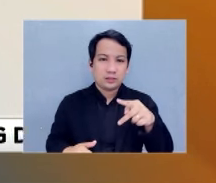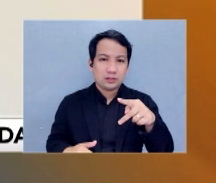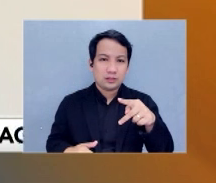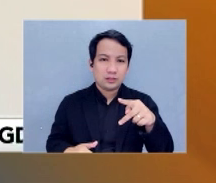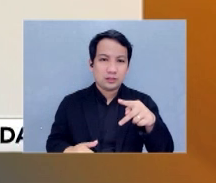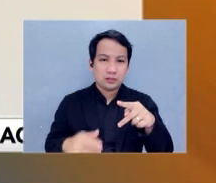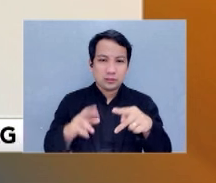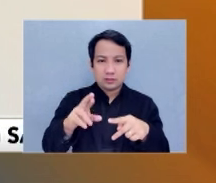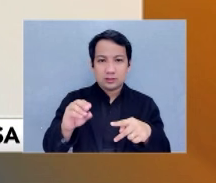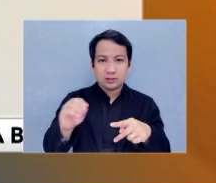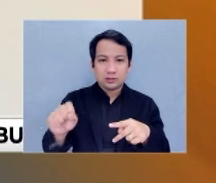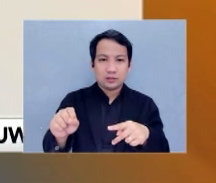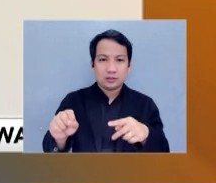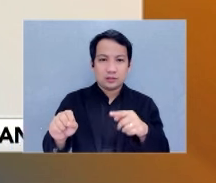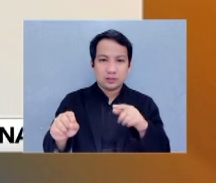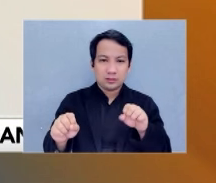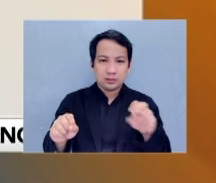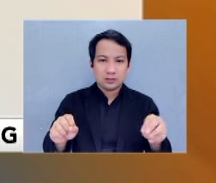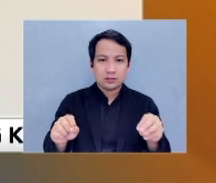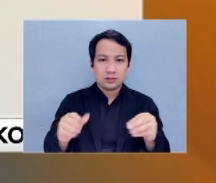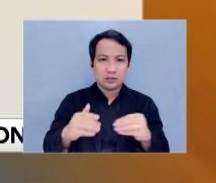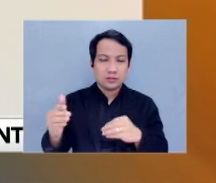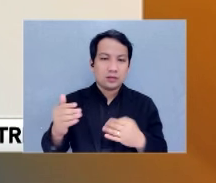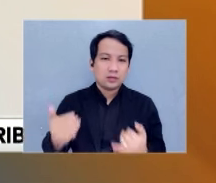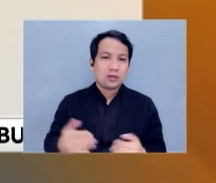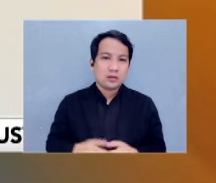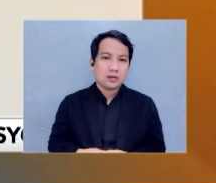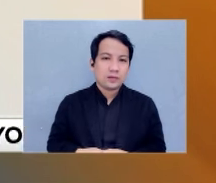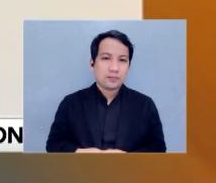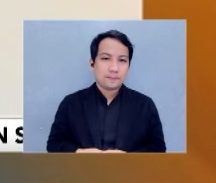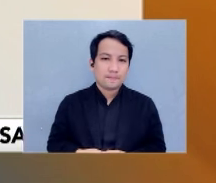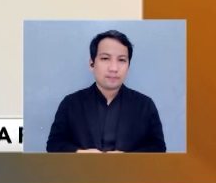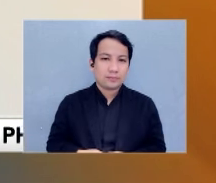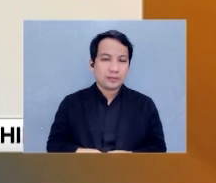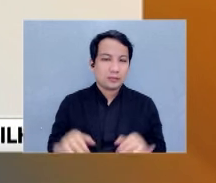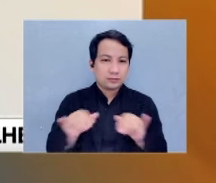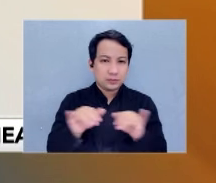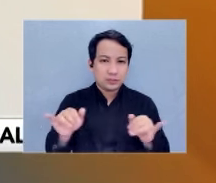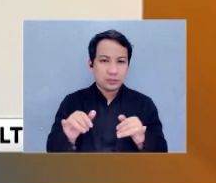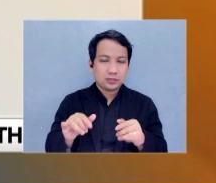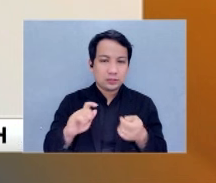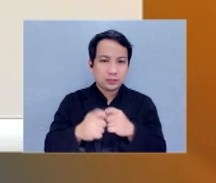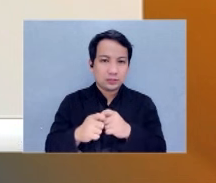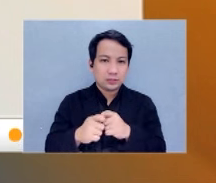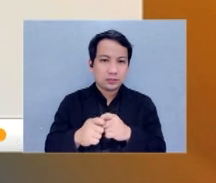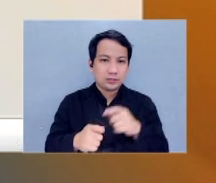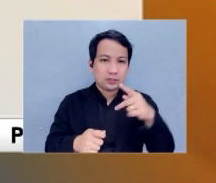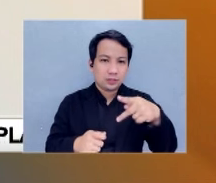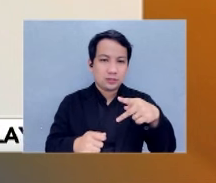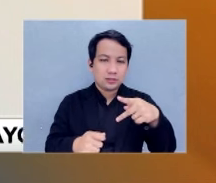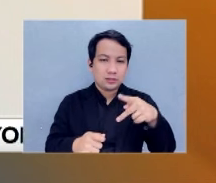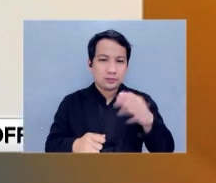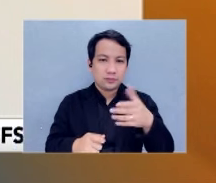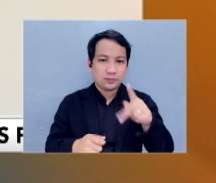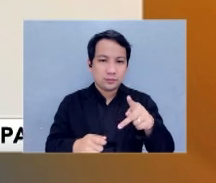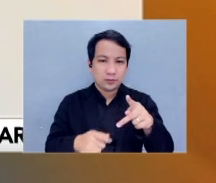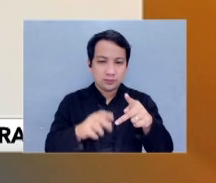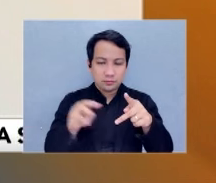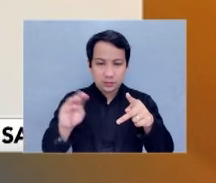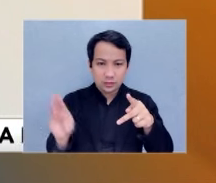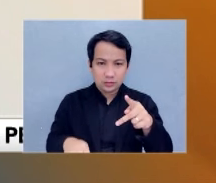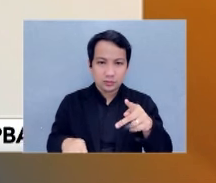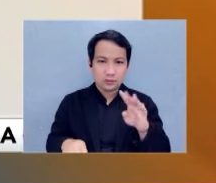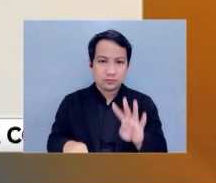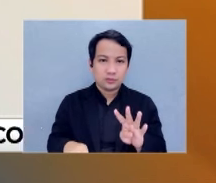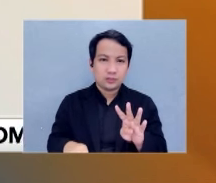naman ang maghaharap sa isa pang matchup. Mabigat naman ang magiging tapatan ng 5th seed Meralco Bolts at 4th seed na